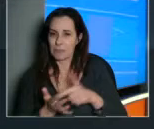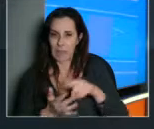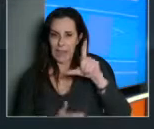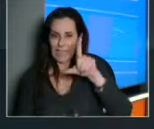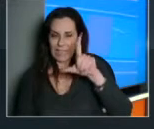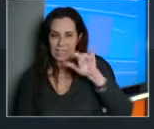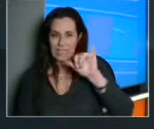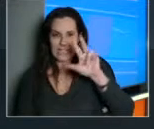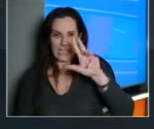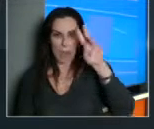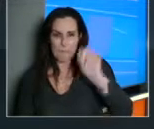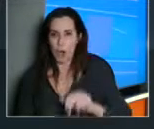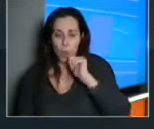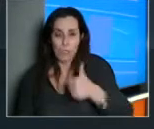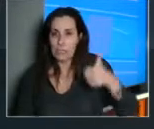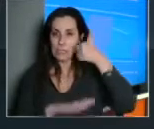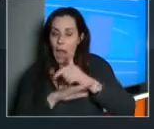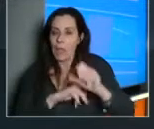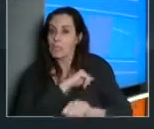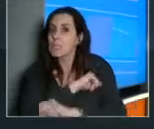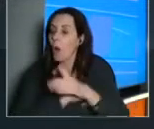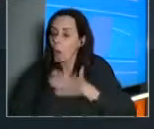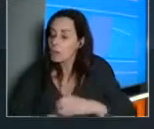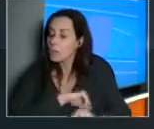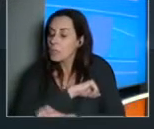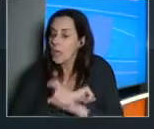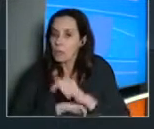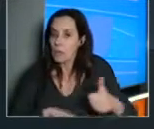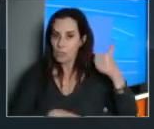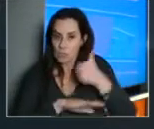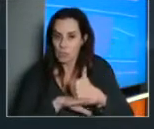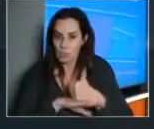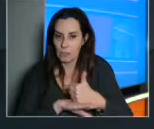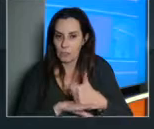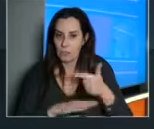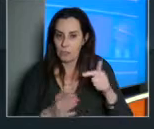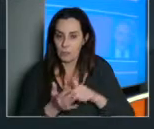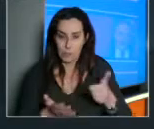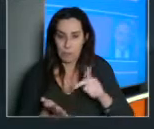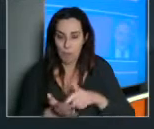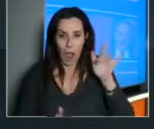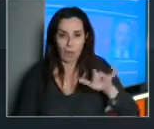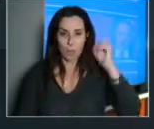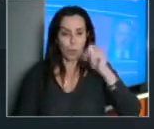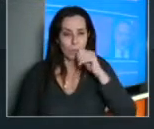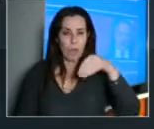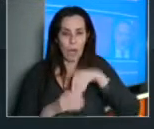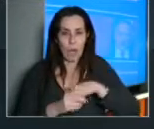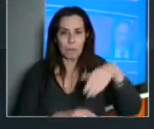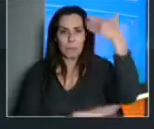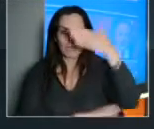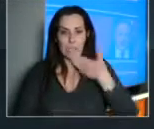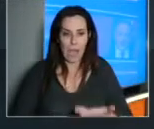הסיבה של ליצמן לא רצה להיות שר, אלא סגן שר במשרד ה... זה לא סיבה שהיא אנטי-ציונית? הוא לא רצה להיות חלק ממדינת